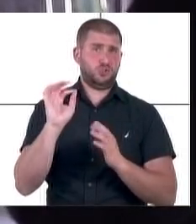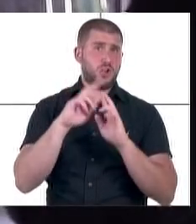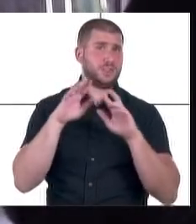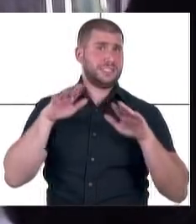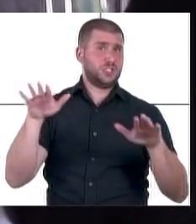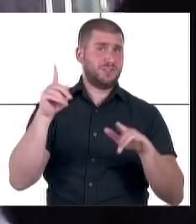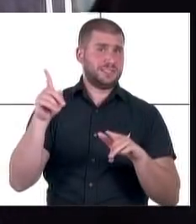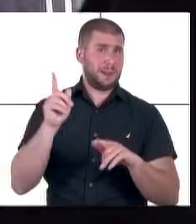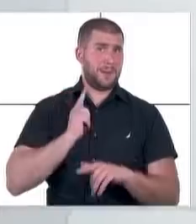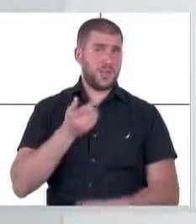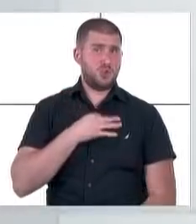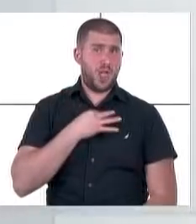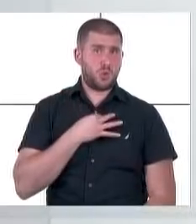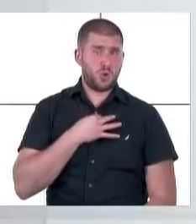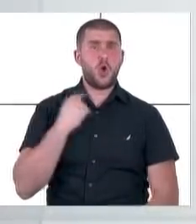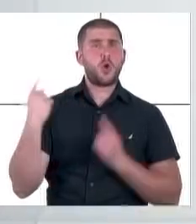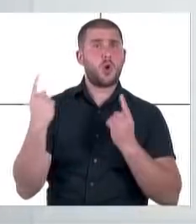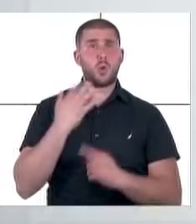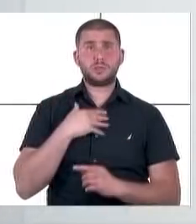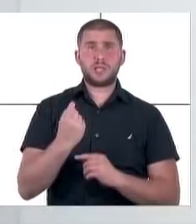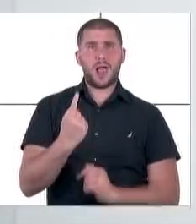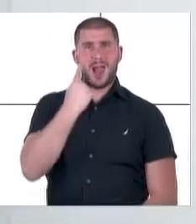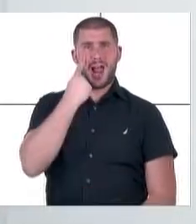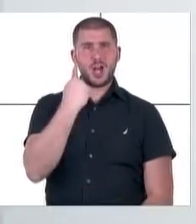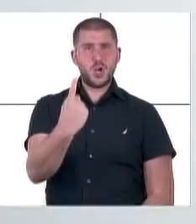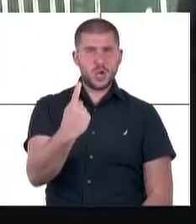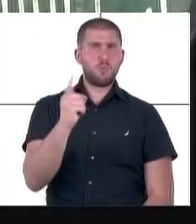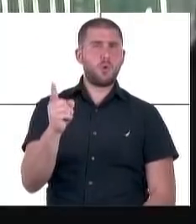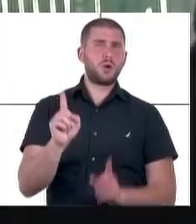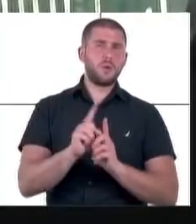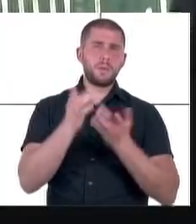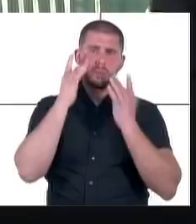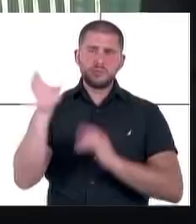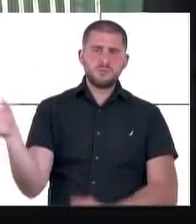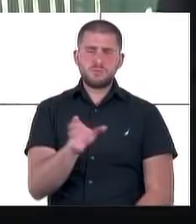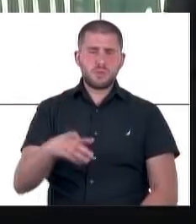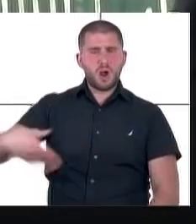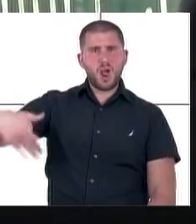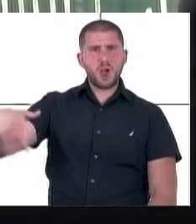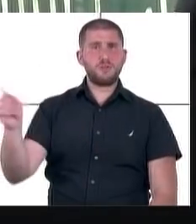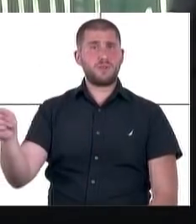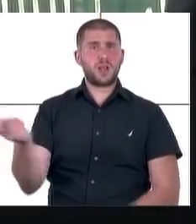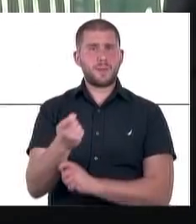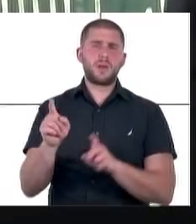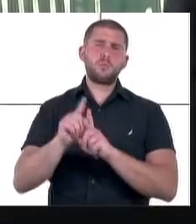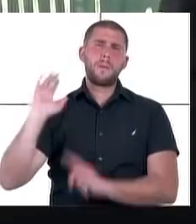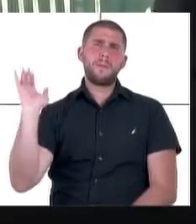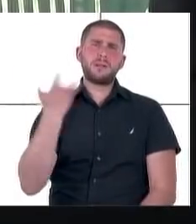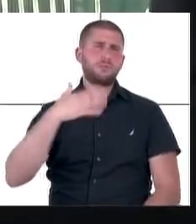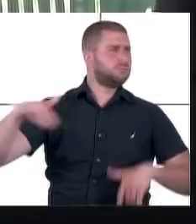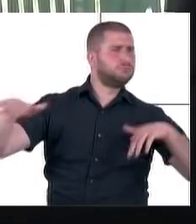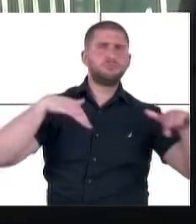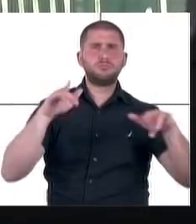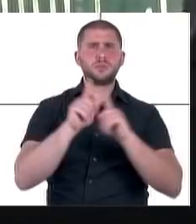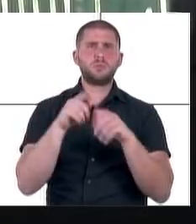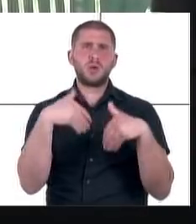התעופה, זה חשבון פרטי שלנו. וכל אחד שהוא רוצה קצת להרשים אותו, הוא פשוט יעמיד קבאי על המנגל, והקבאים ישמשו כמלצרים, יסתובבו בין האנשים,